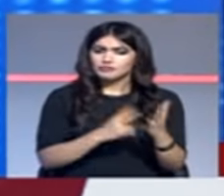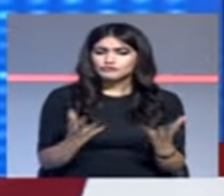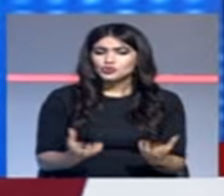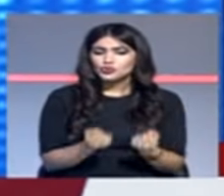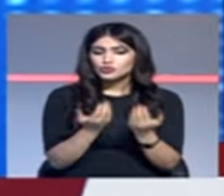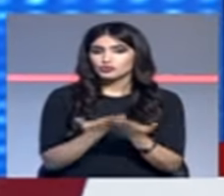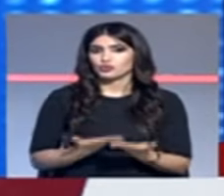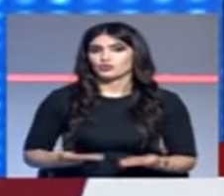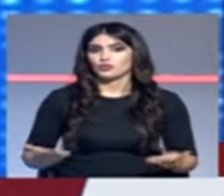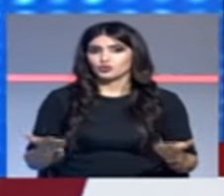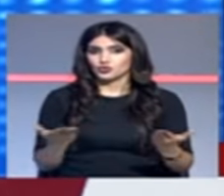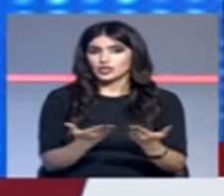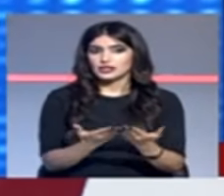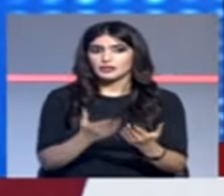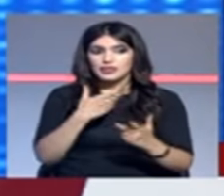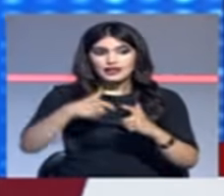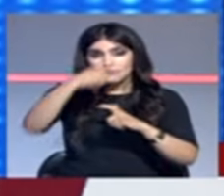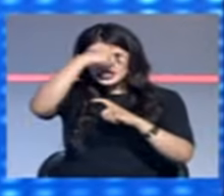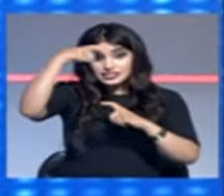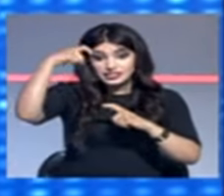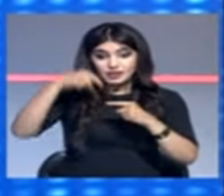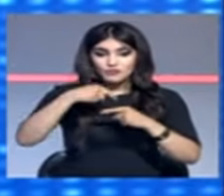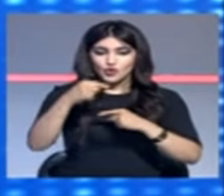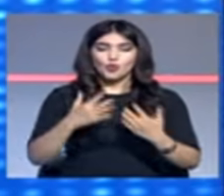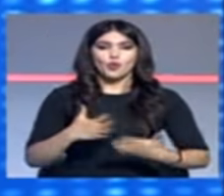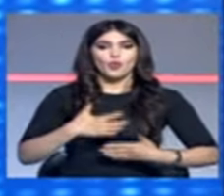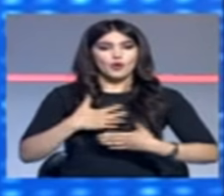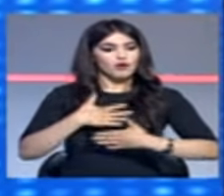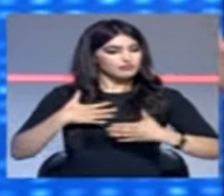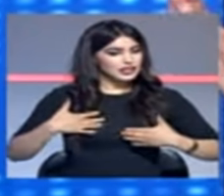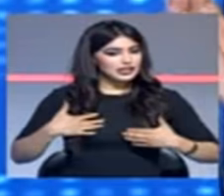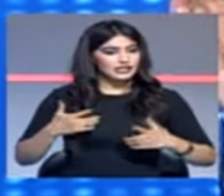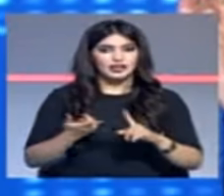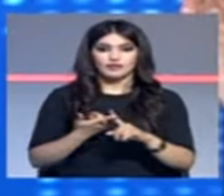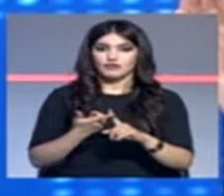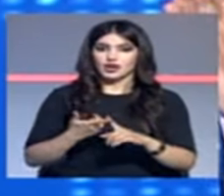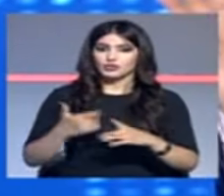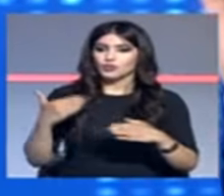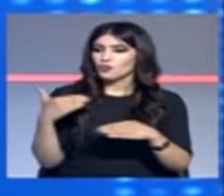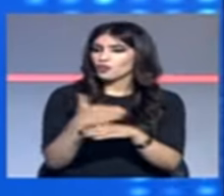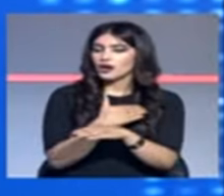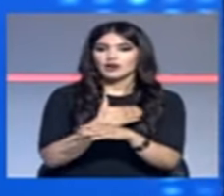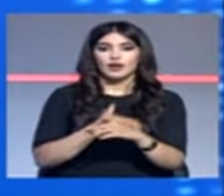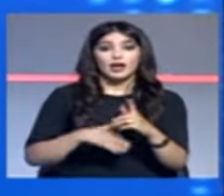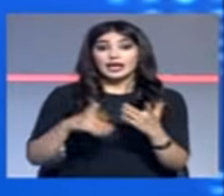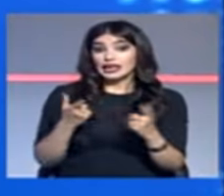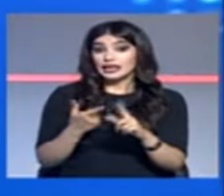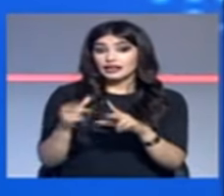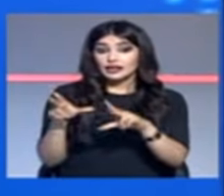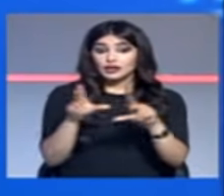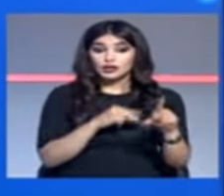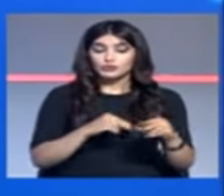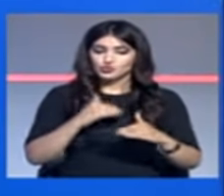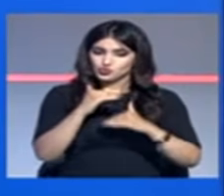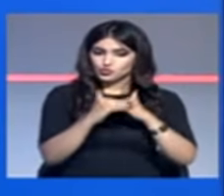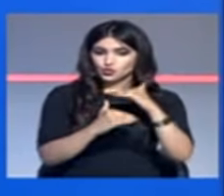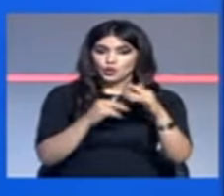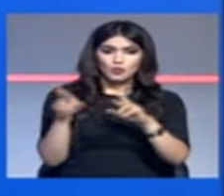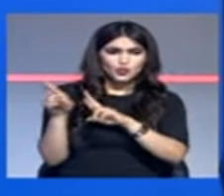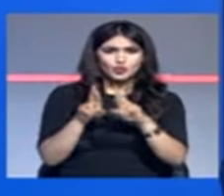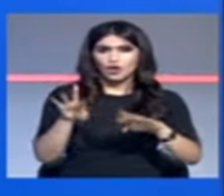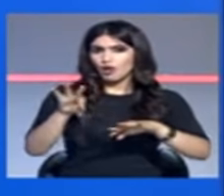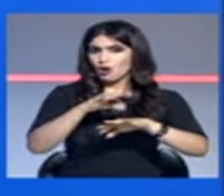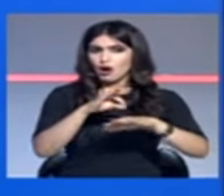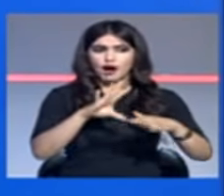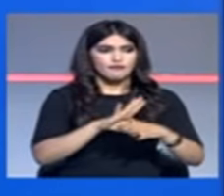منها، خلي يجينا سيف هذا نتفرهدوا فيه، وقت نقول نتفرهدوا فيه بشويه، مانيش باش نرجعوا